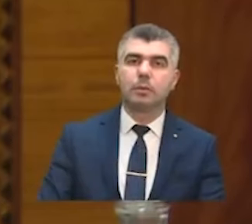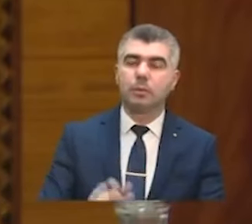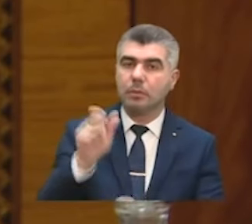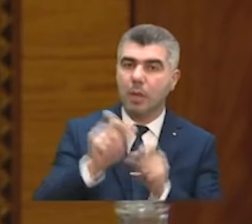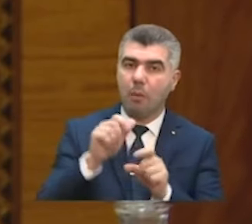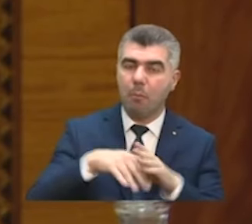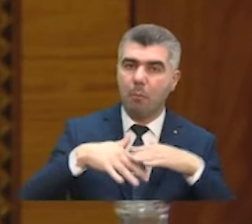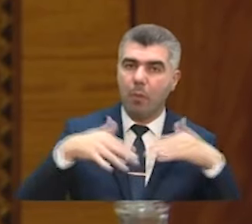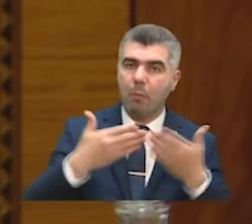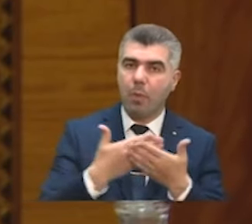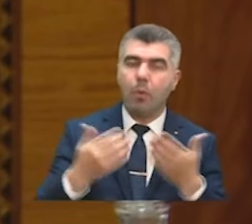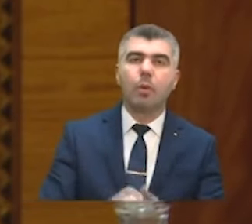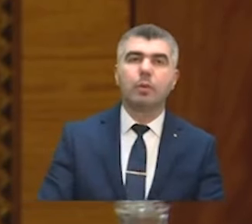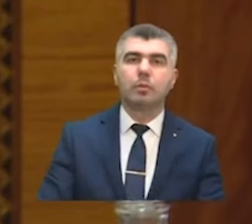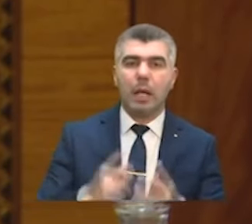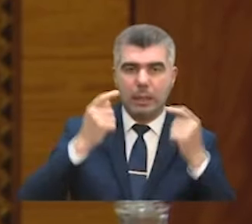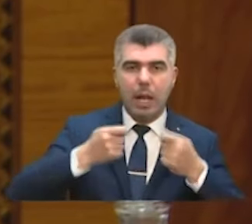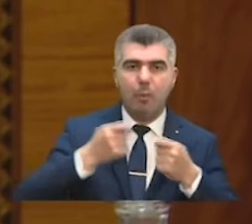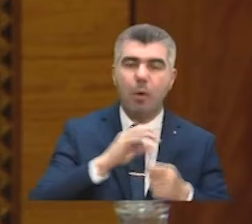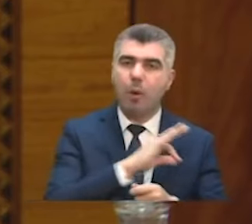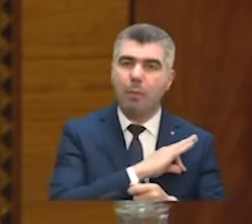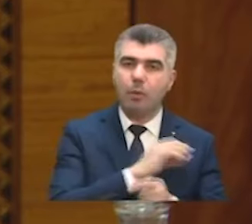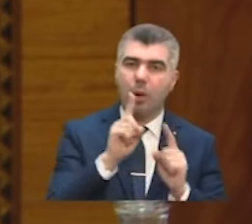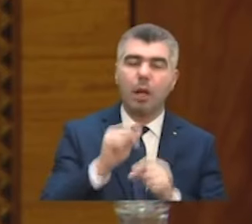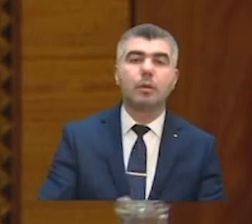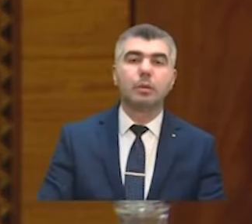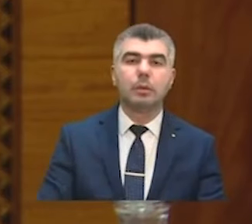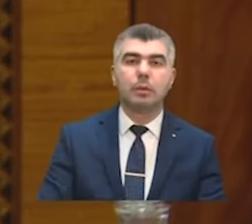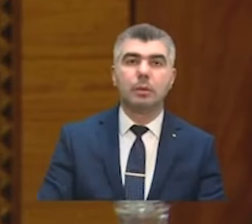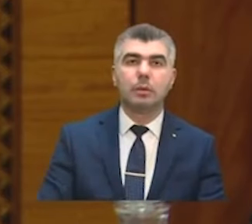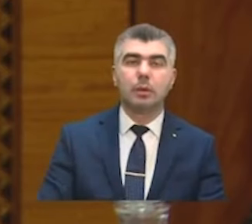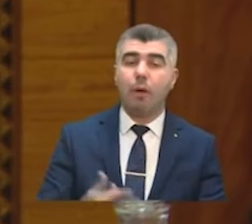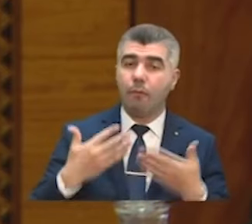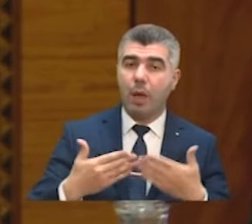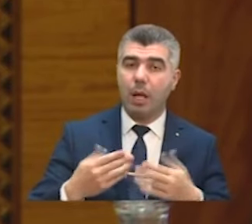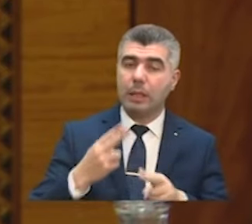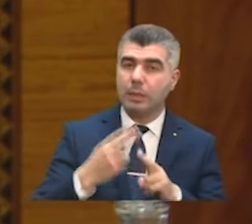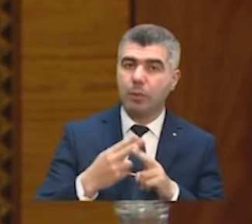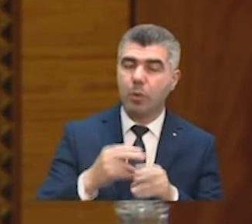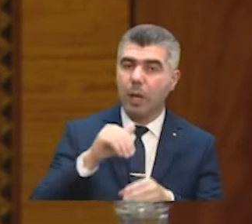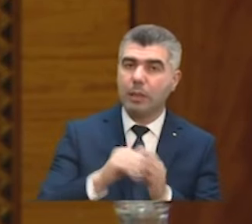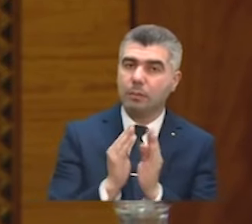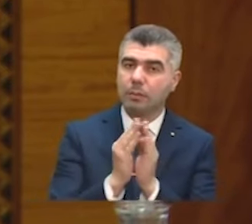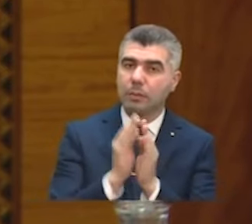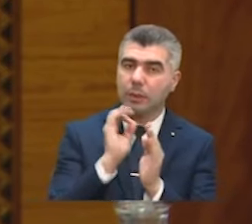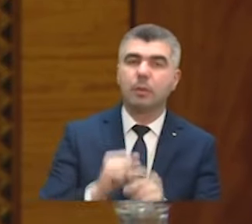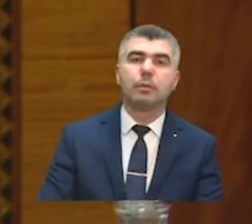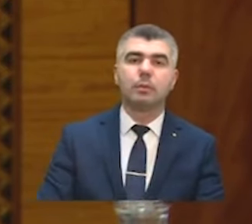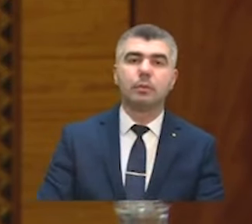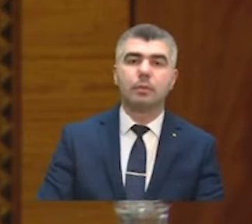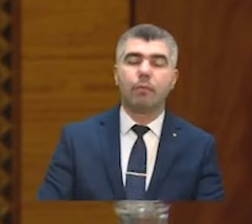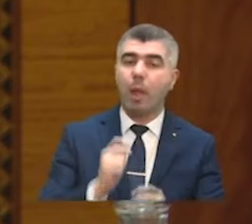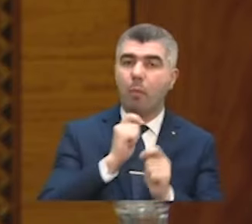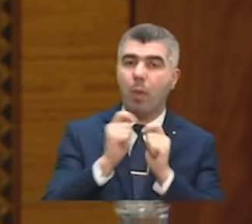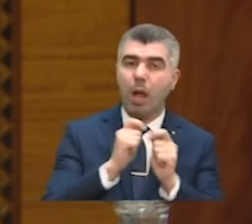النواب المحترمون، السلام عليكم ورحمة الله. يشرفني أن أتناول الكلمة باسم المجموعة النيابية للعدالة والتنمية